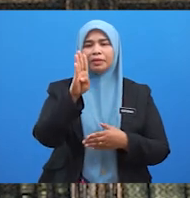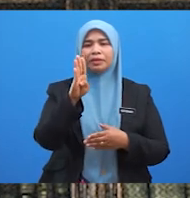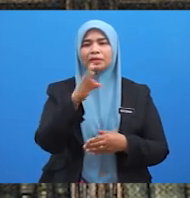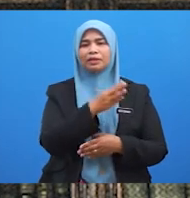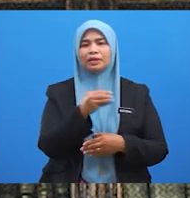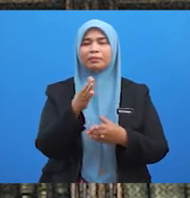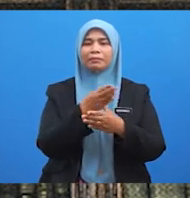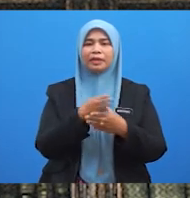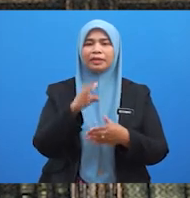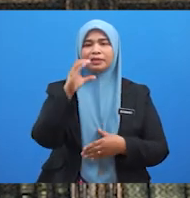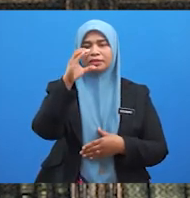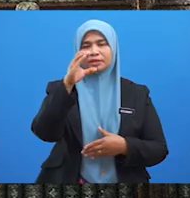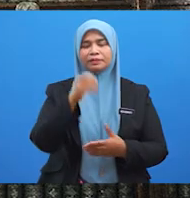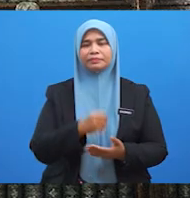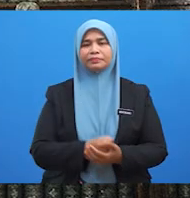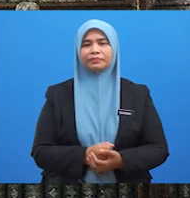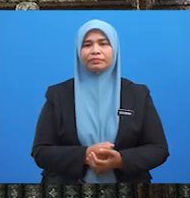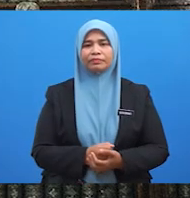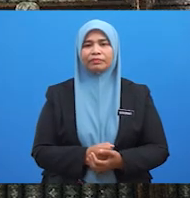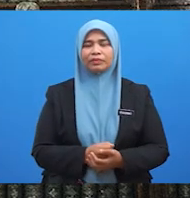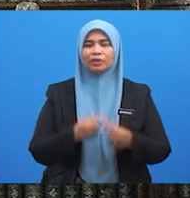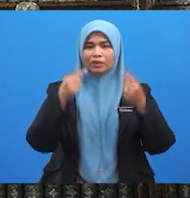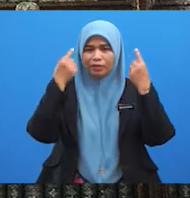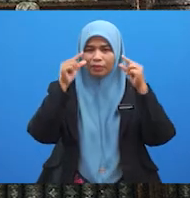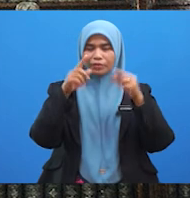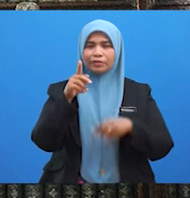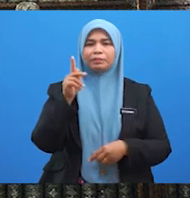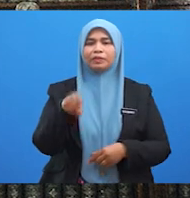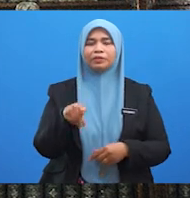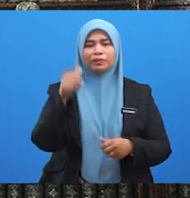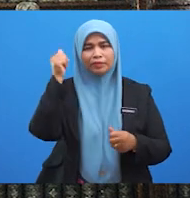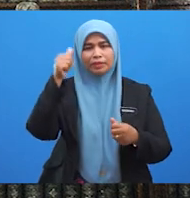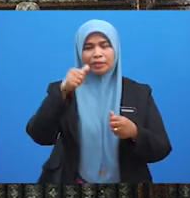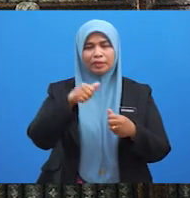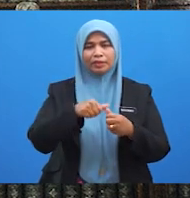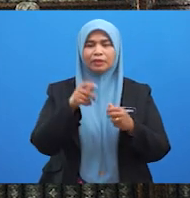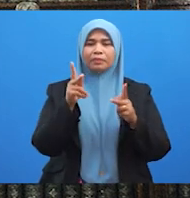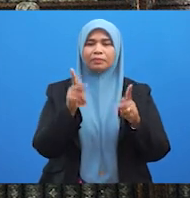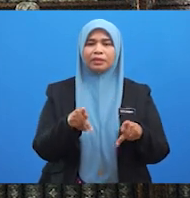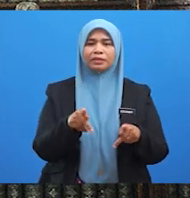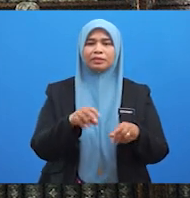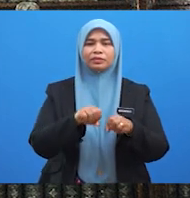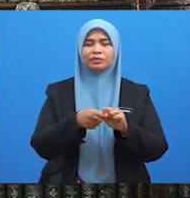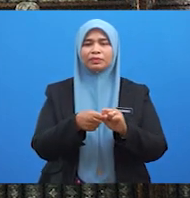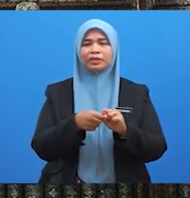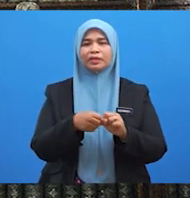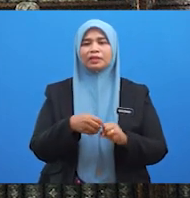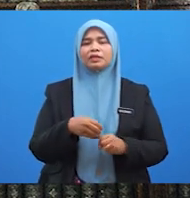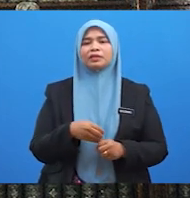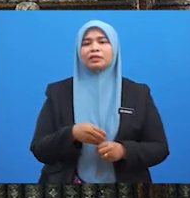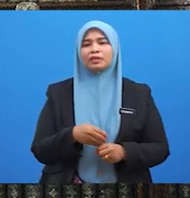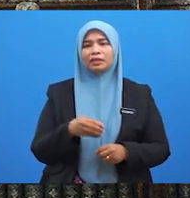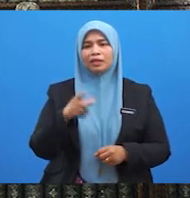dan bahagian C. Guru perlu mengingatkan pelajar agar cakna